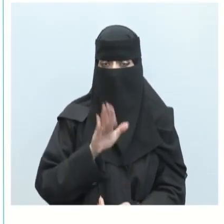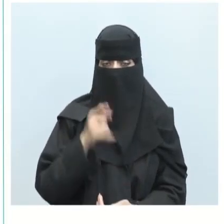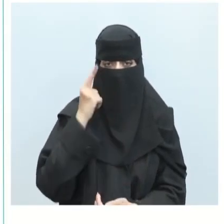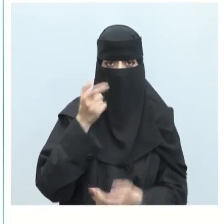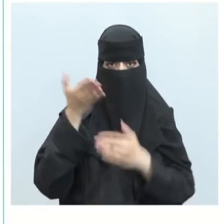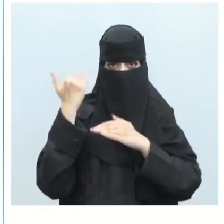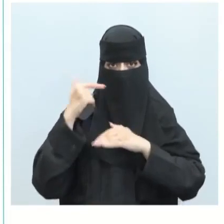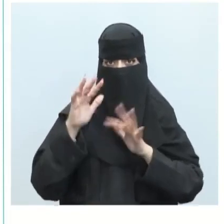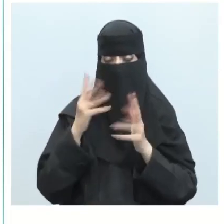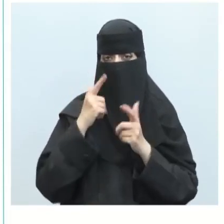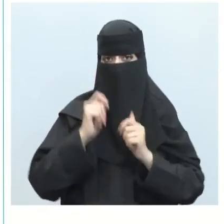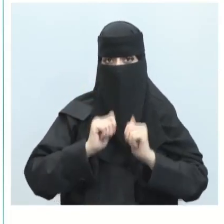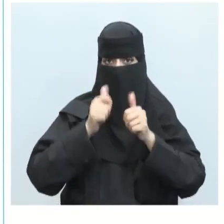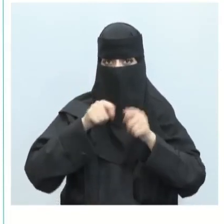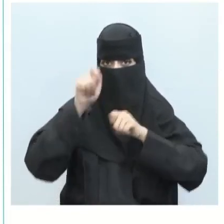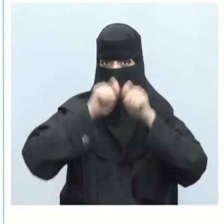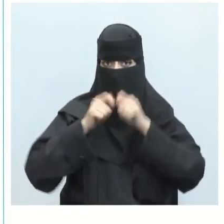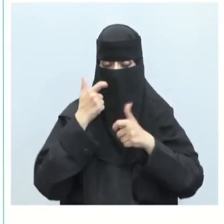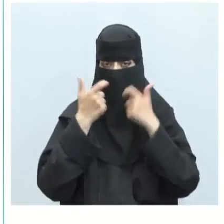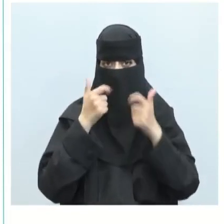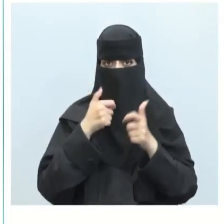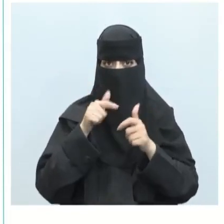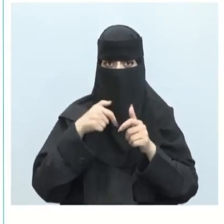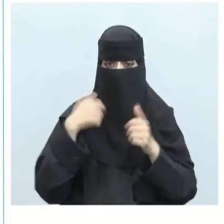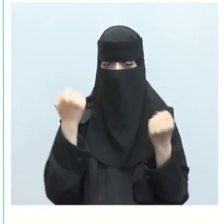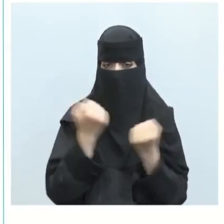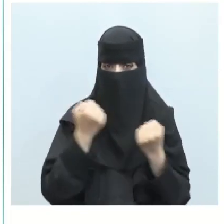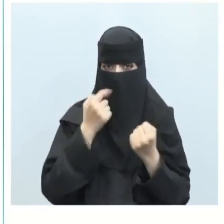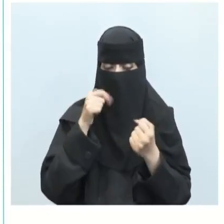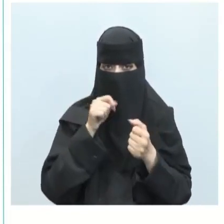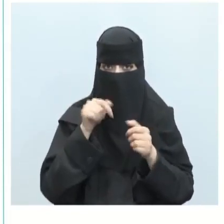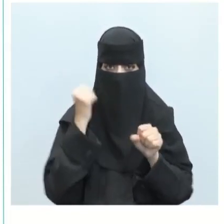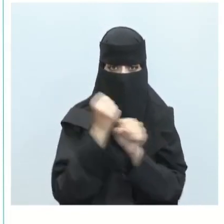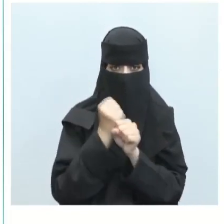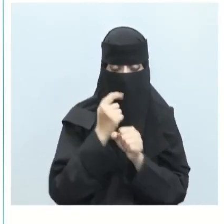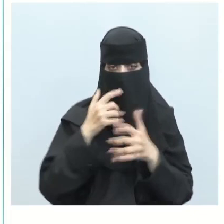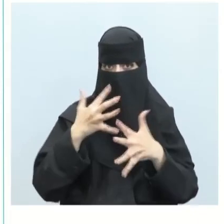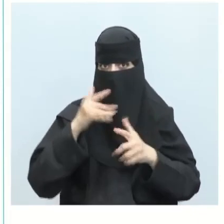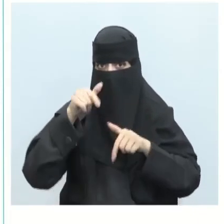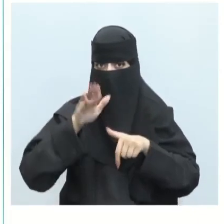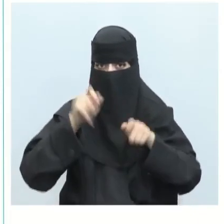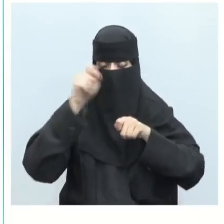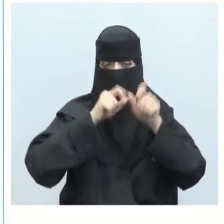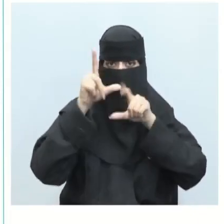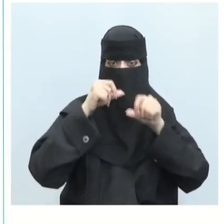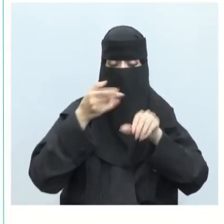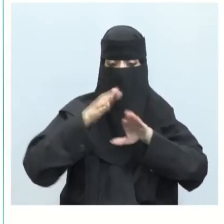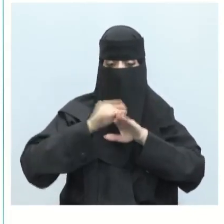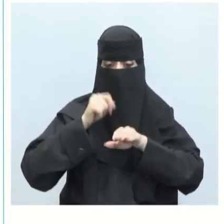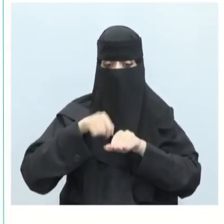في الدرس السابق كيف نقوم بكشف نشاط مريب على الشبكه باستخدام واير